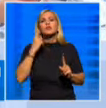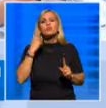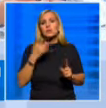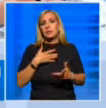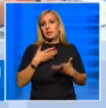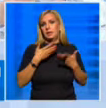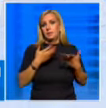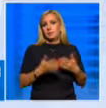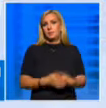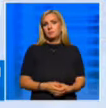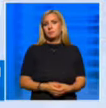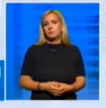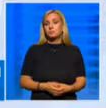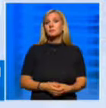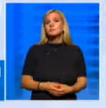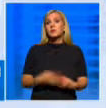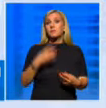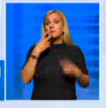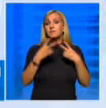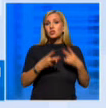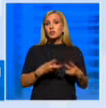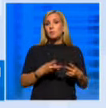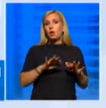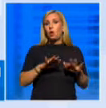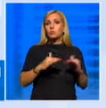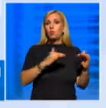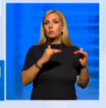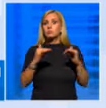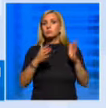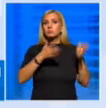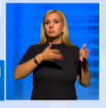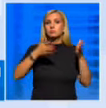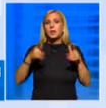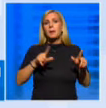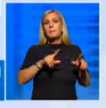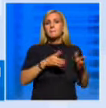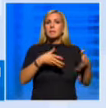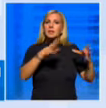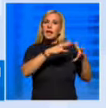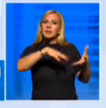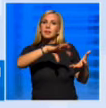такова. 28,7%. Така че виждаме един дял разтревожени, един дял